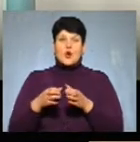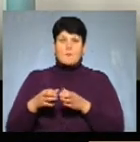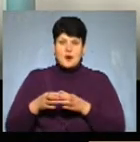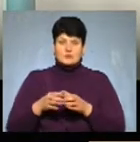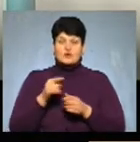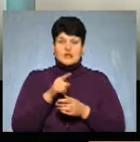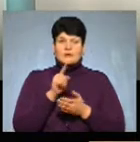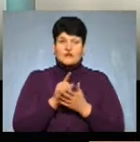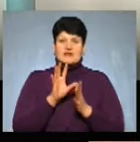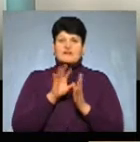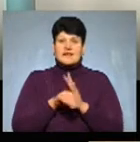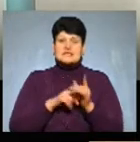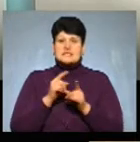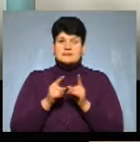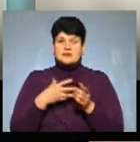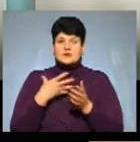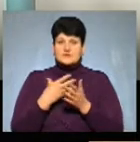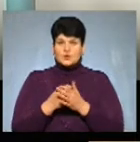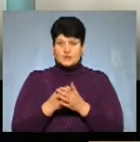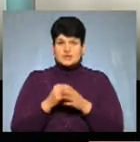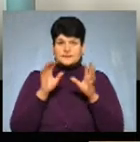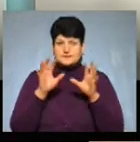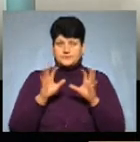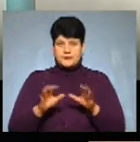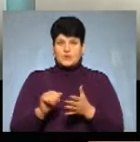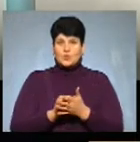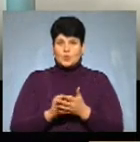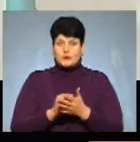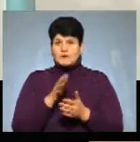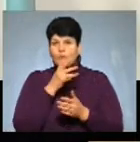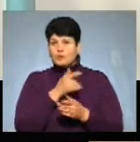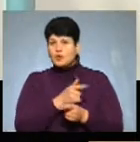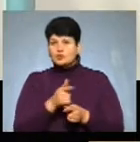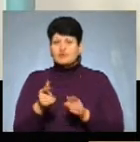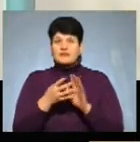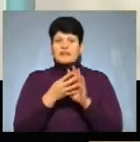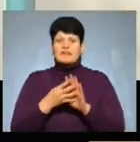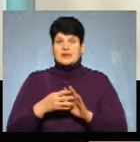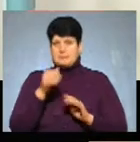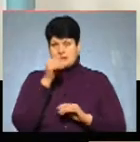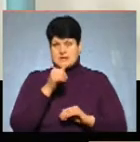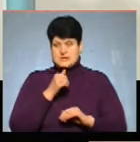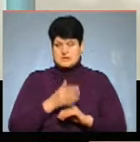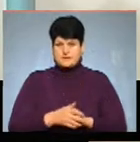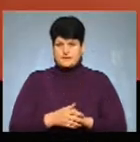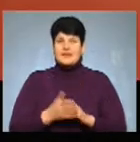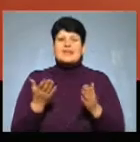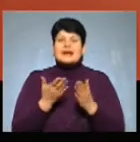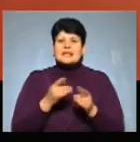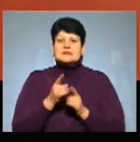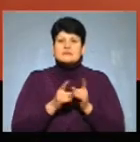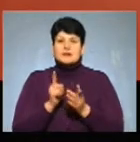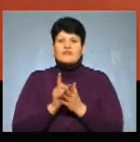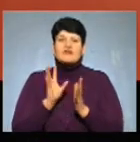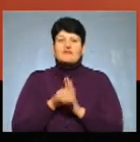вони повинні внести зміни в свої установчі документи впродовж 9 місяців. Які саме зміни